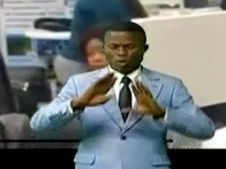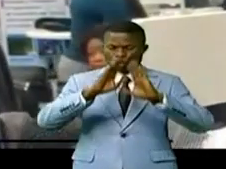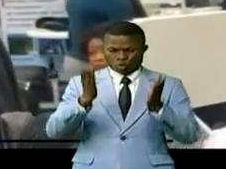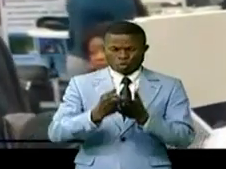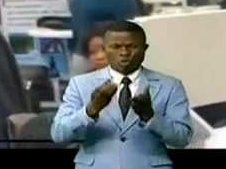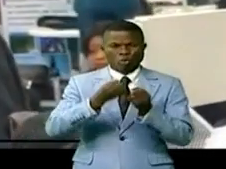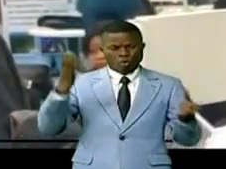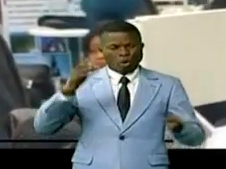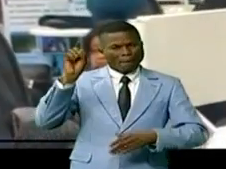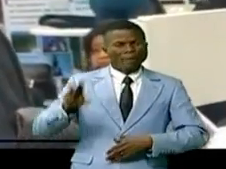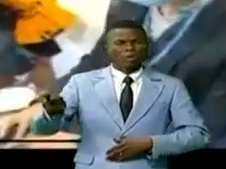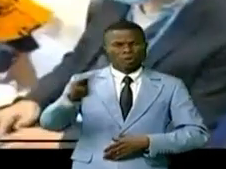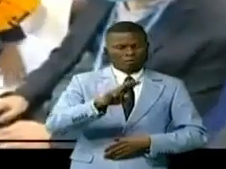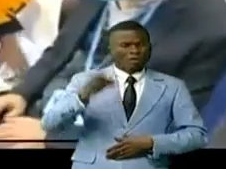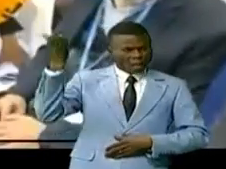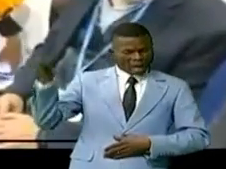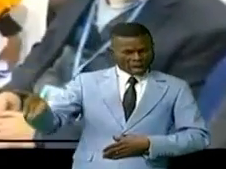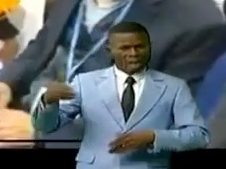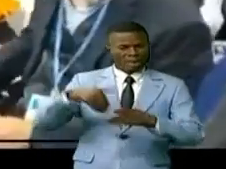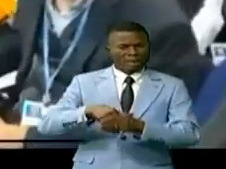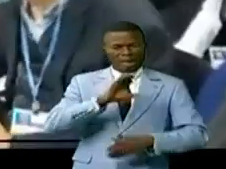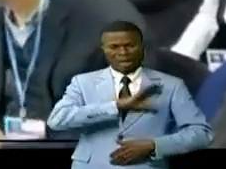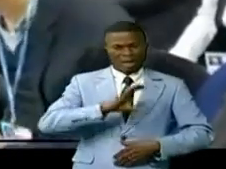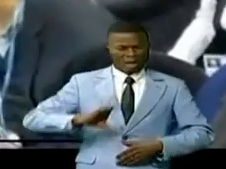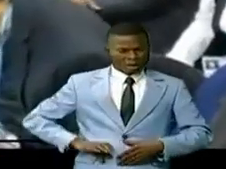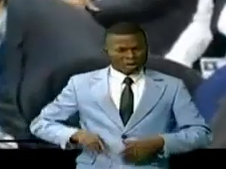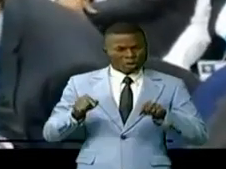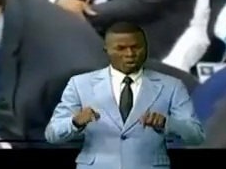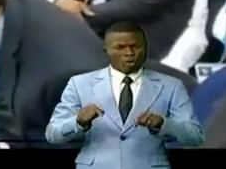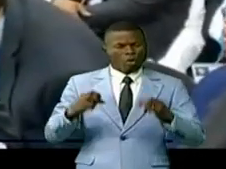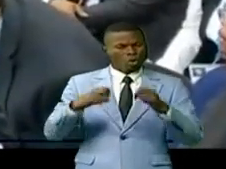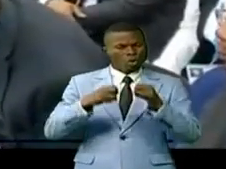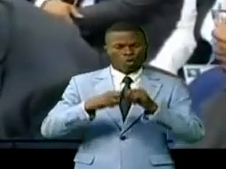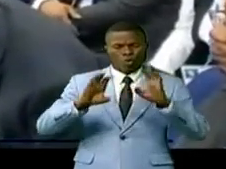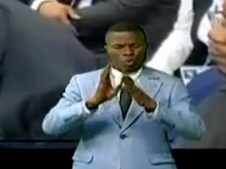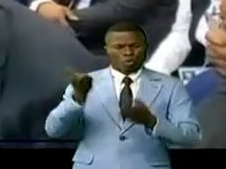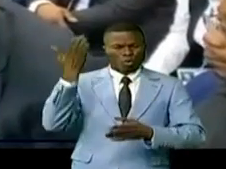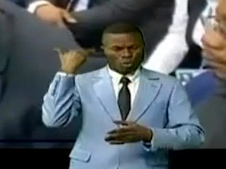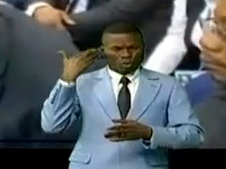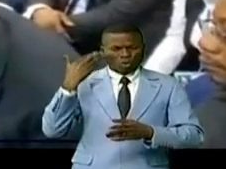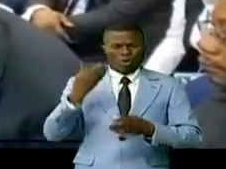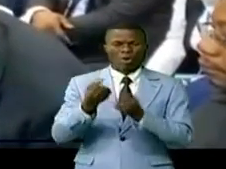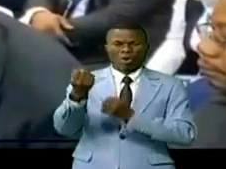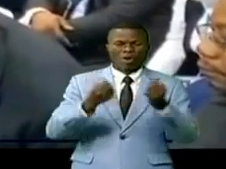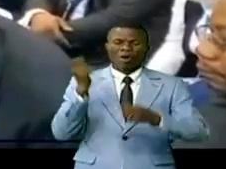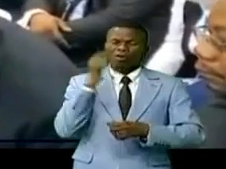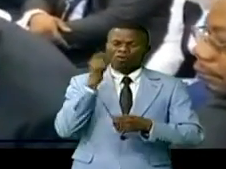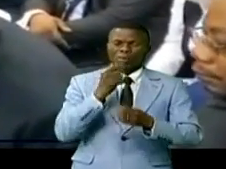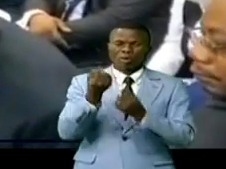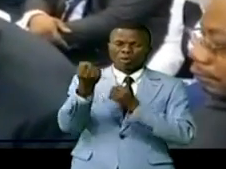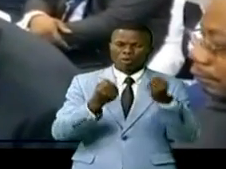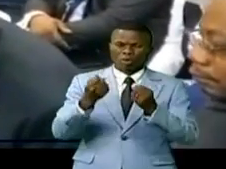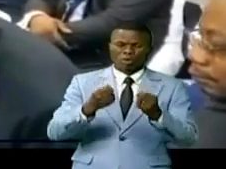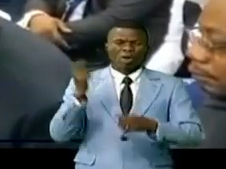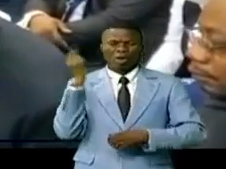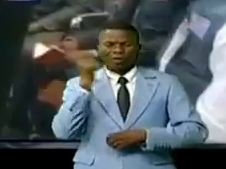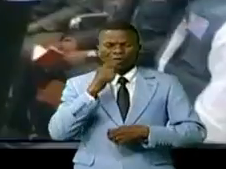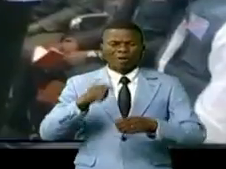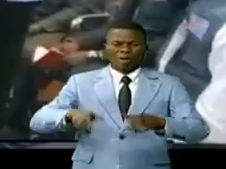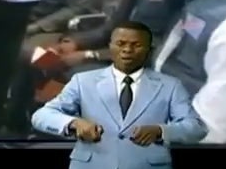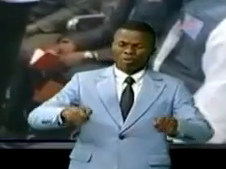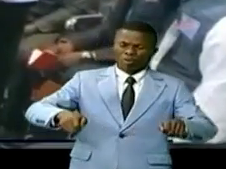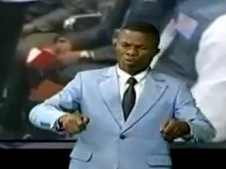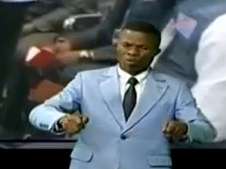vous avez besoin aujourd'hui pour faire cette transition énergétique, la fabrication des véhicules électriques, la fabrication des batteries au lithium et